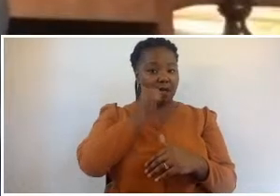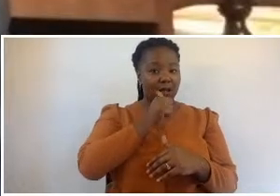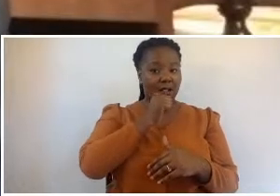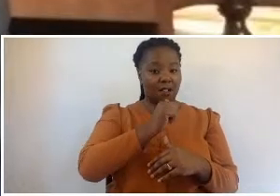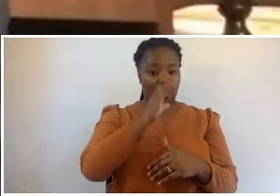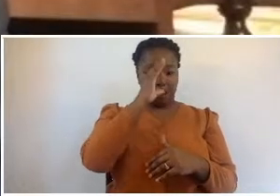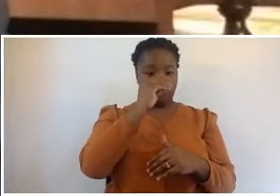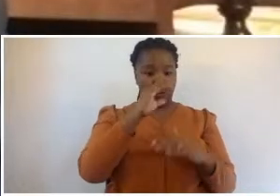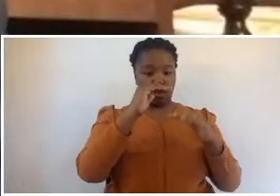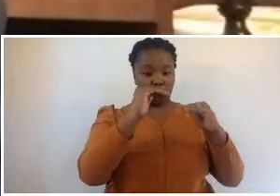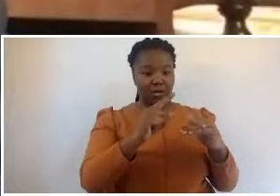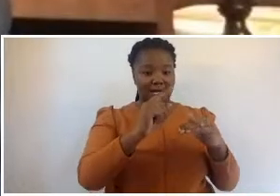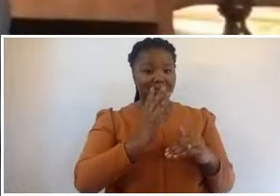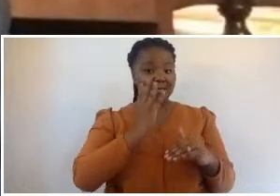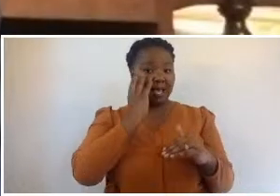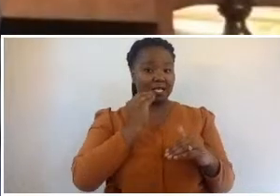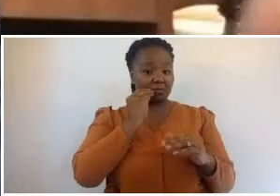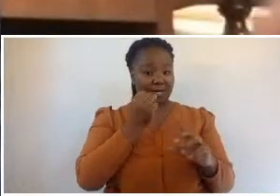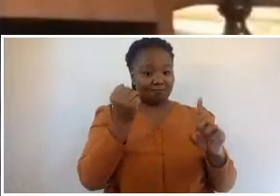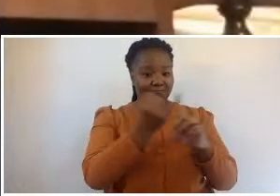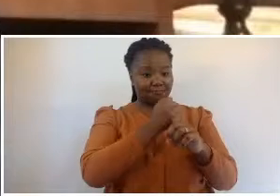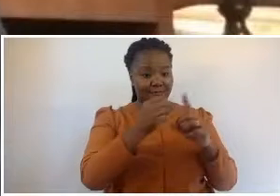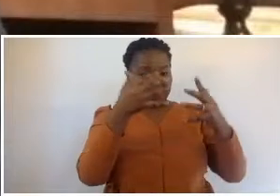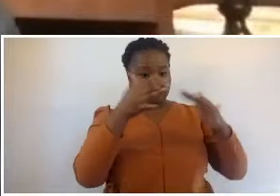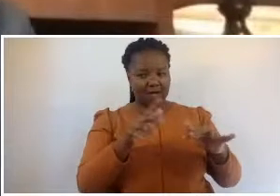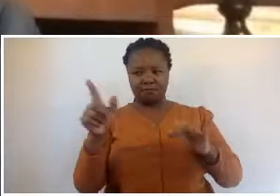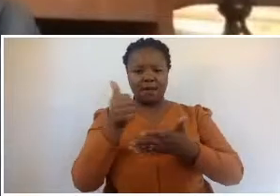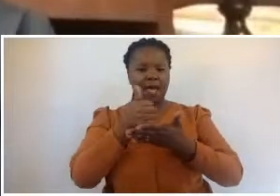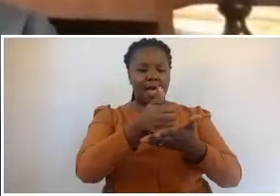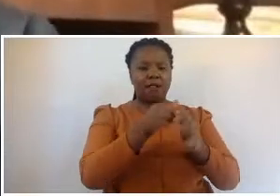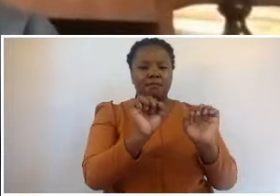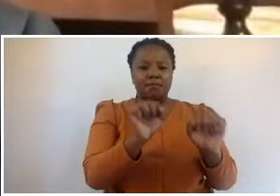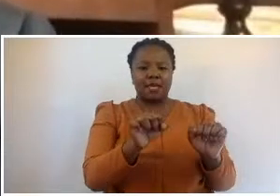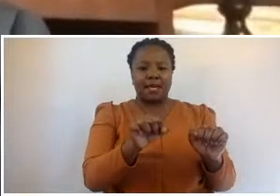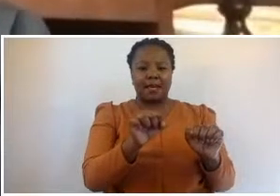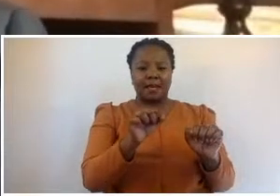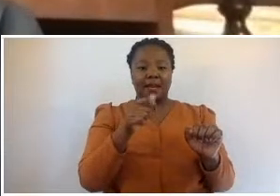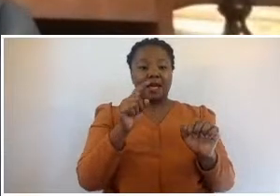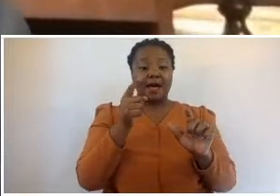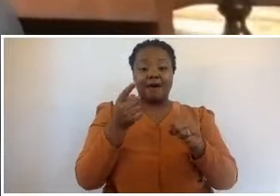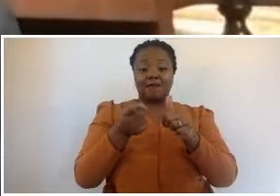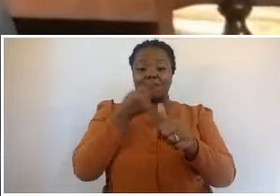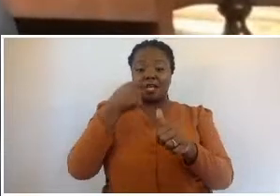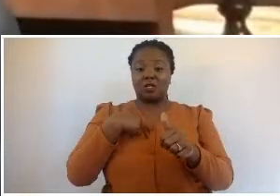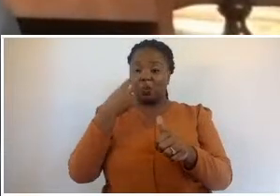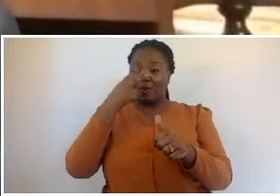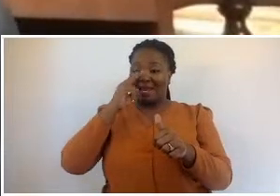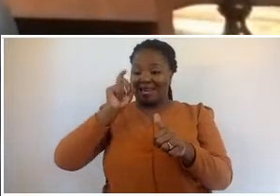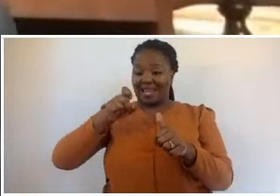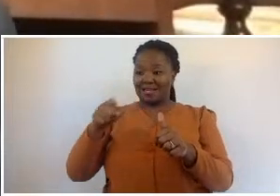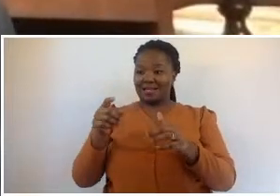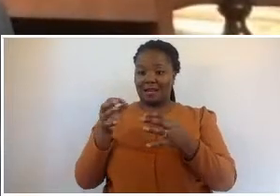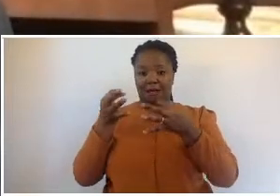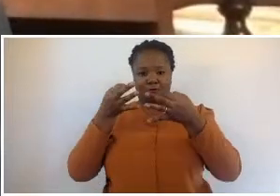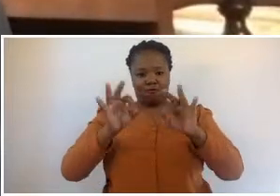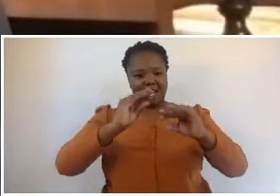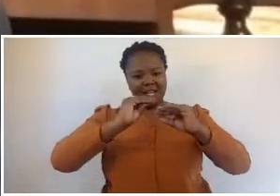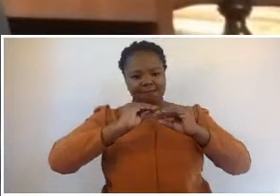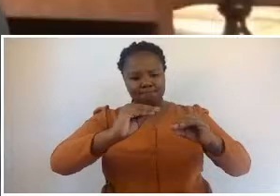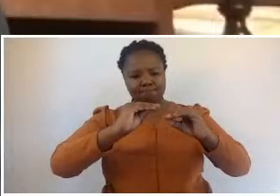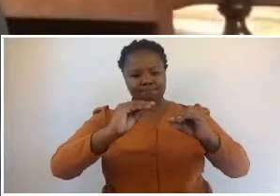et les garçons aussi, car les garçons doivent aussi faire l'objet d'une action